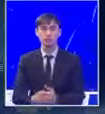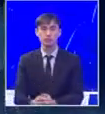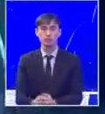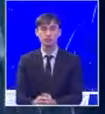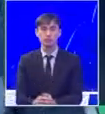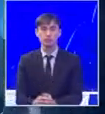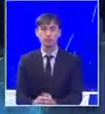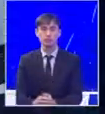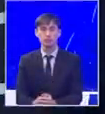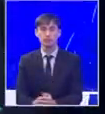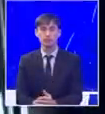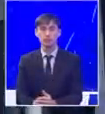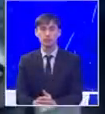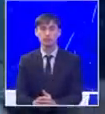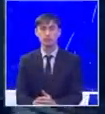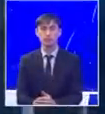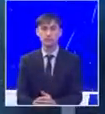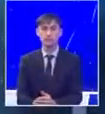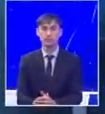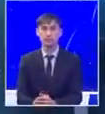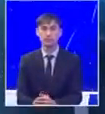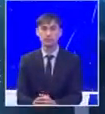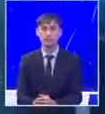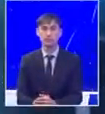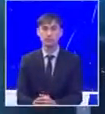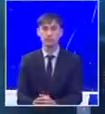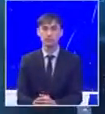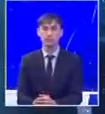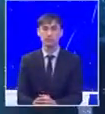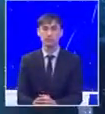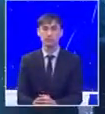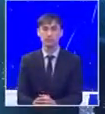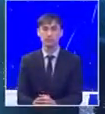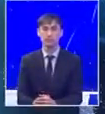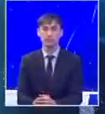Гульназ Мустафа, Айдос Калиев, телеканал ЖТСУ.